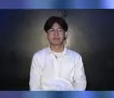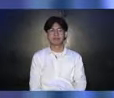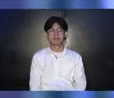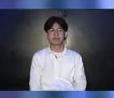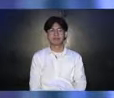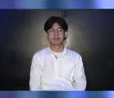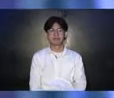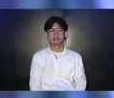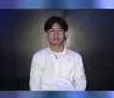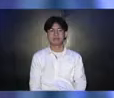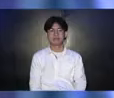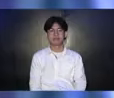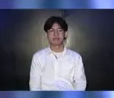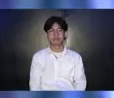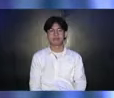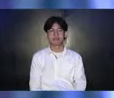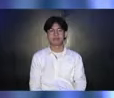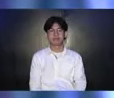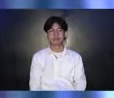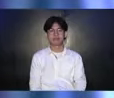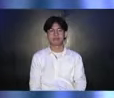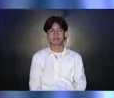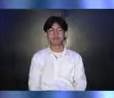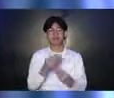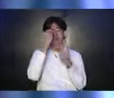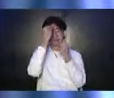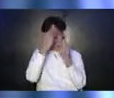Just feel His love today.